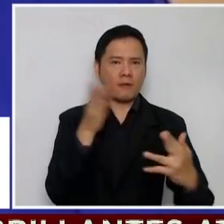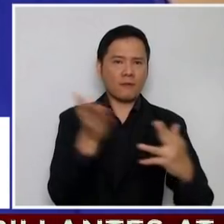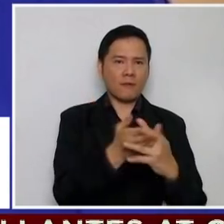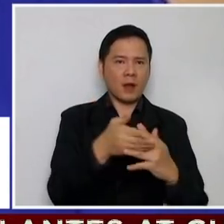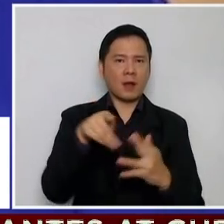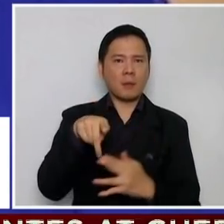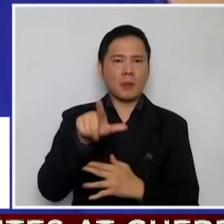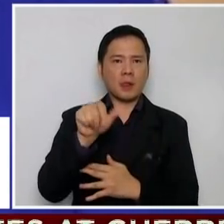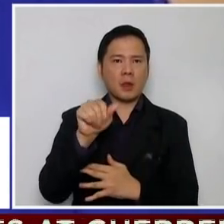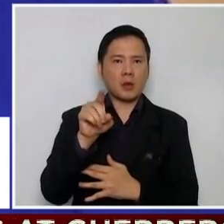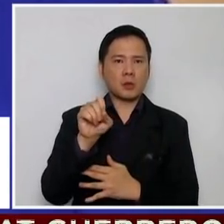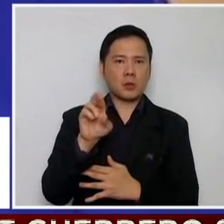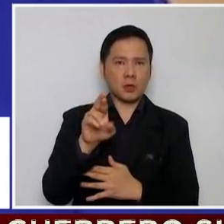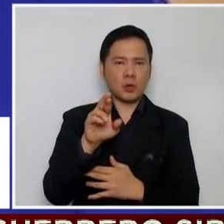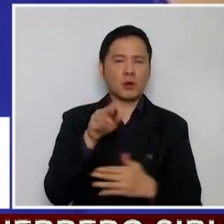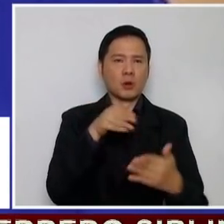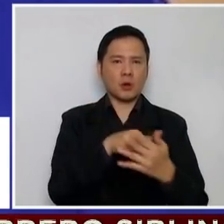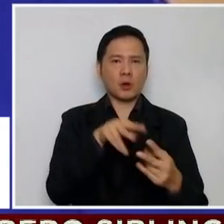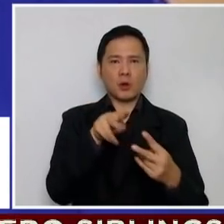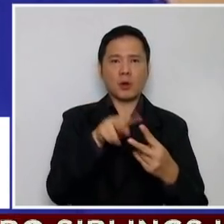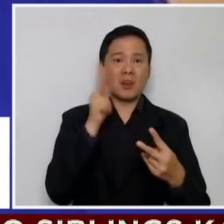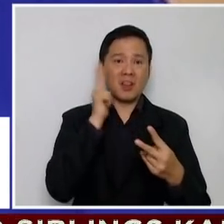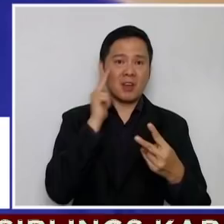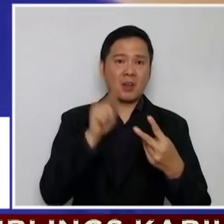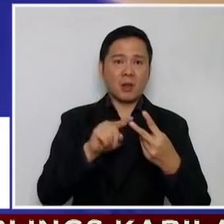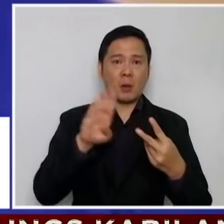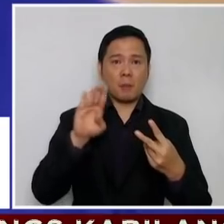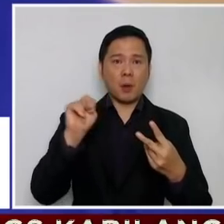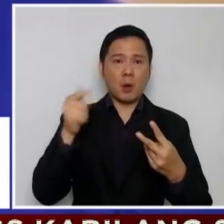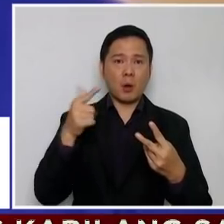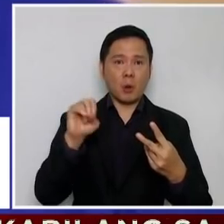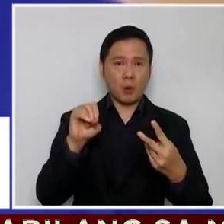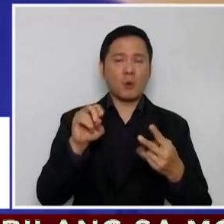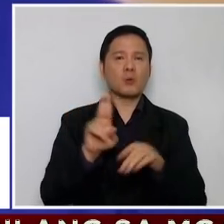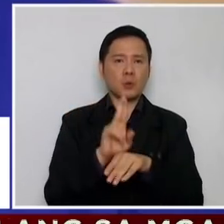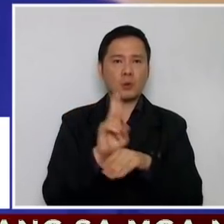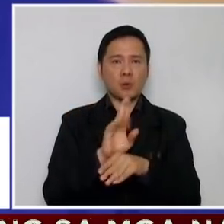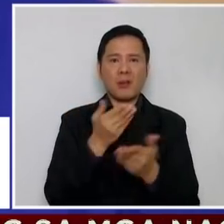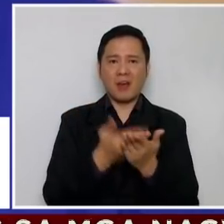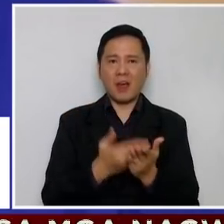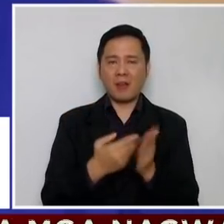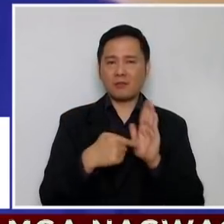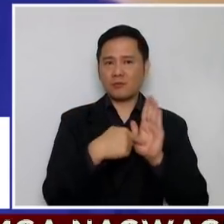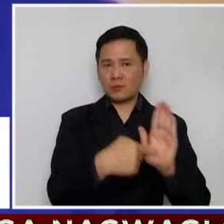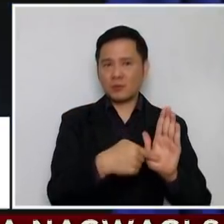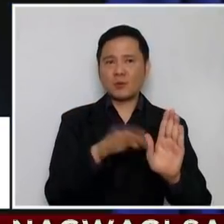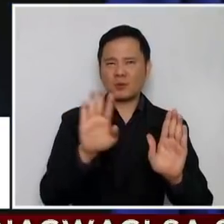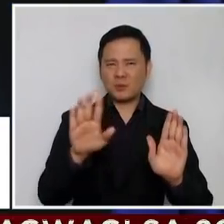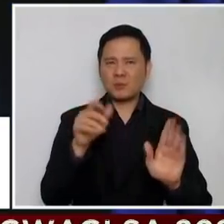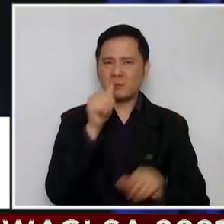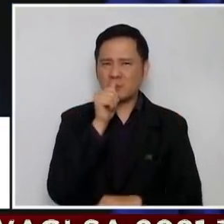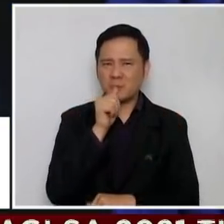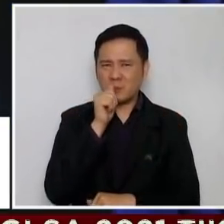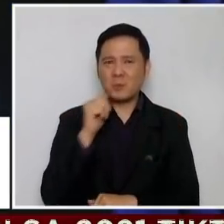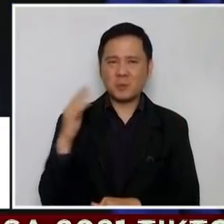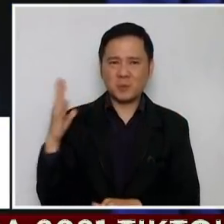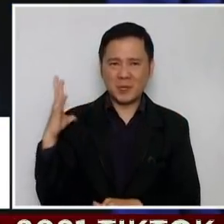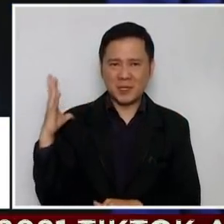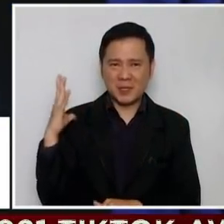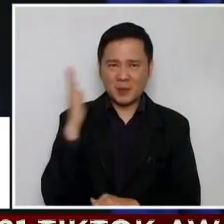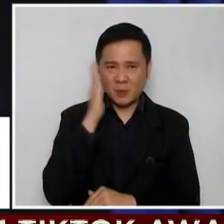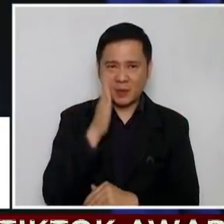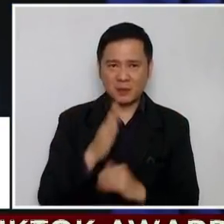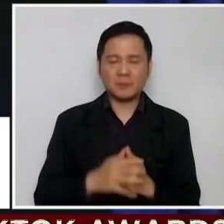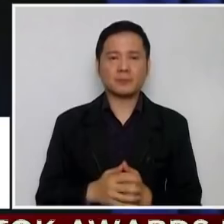Bongo base dito sa mga government documents na ito. Hayaan nyo, konting antay na lang naman. Sagot naman